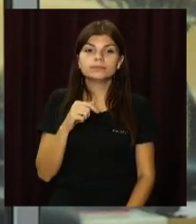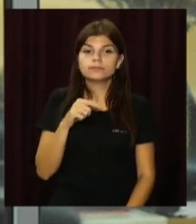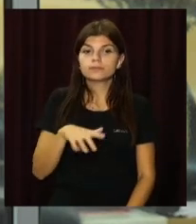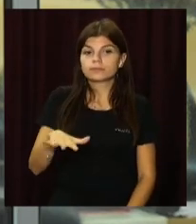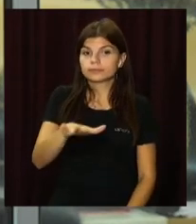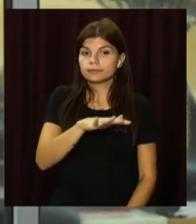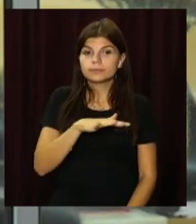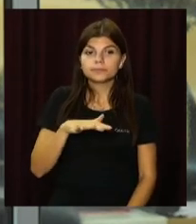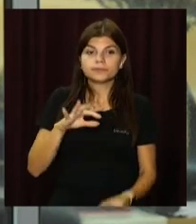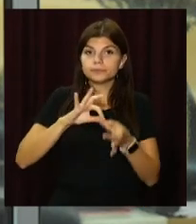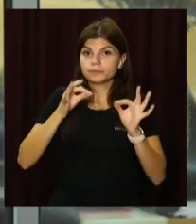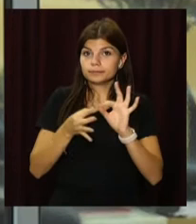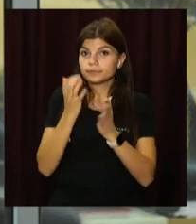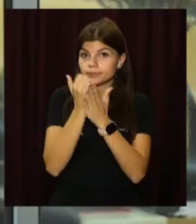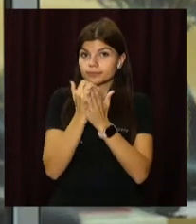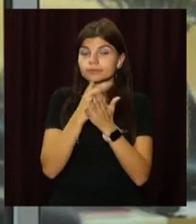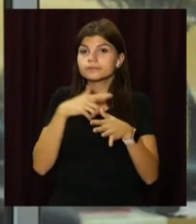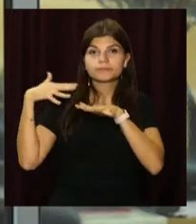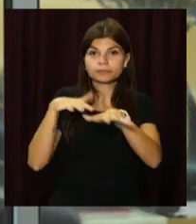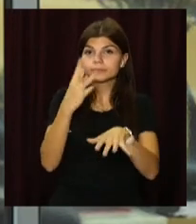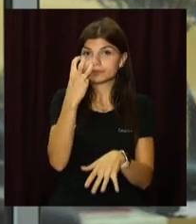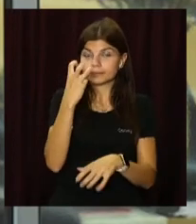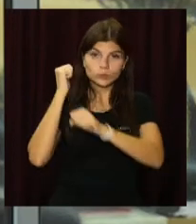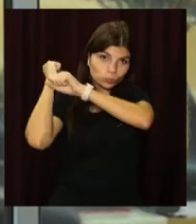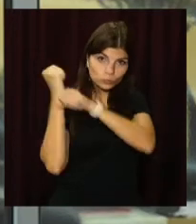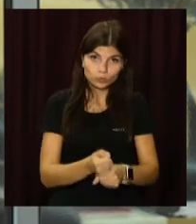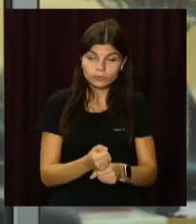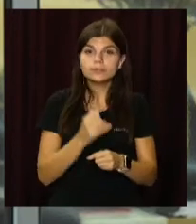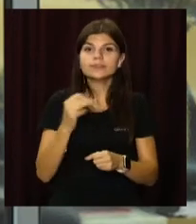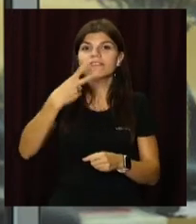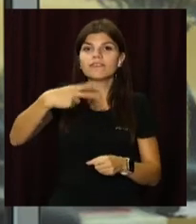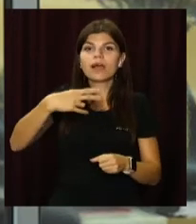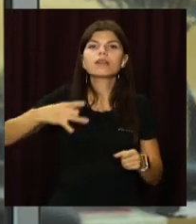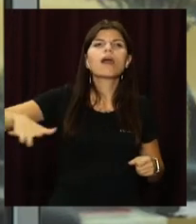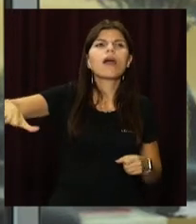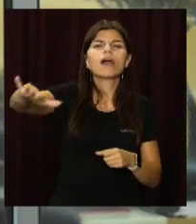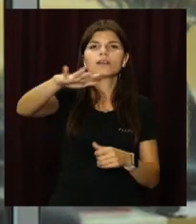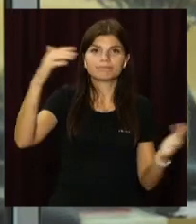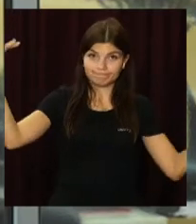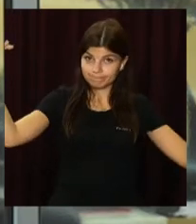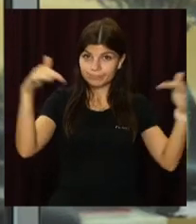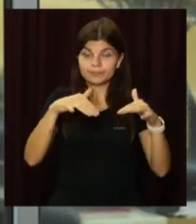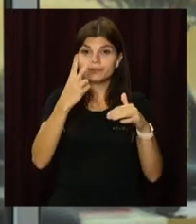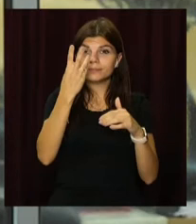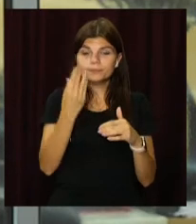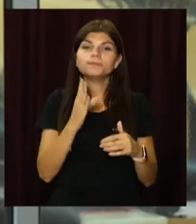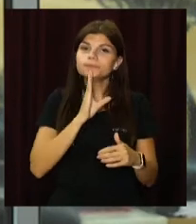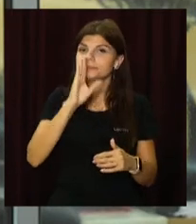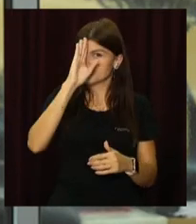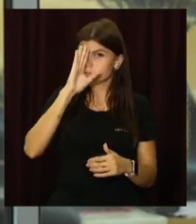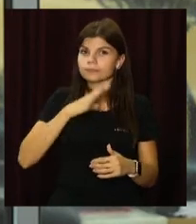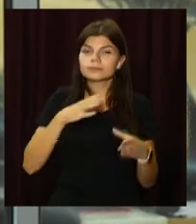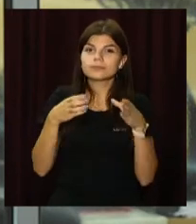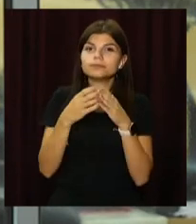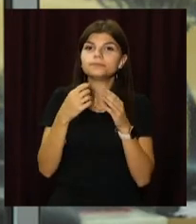татамі спорткомплексу «Олімпійські резерви» вийшло 300 дзюдоїстів із 20 регіонів. Протягом двох днів юнаки і дівчата